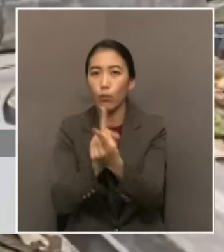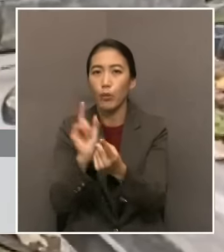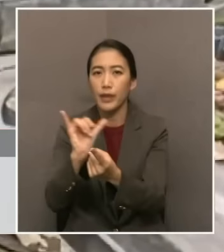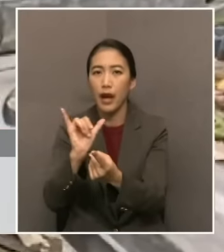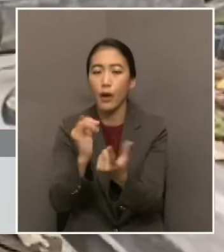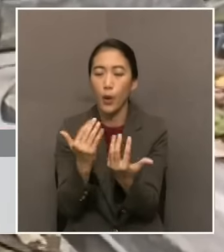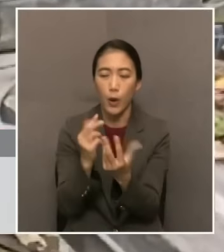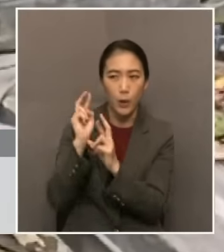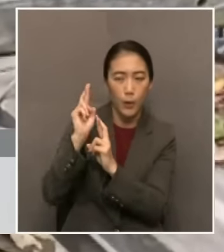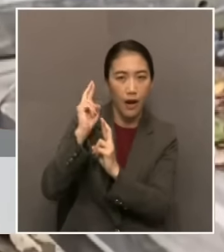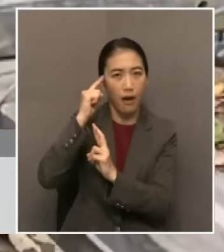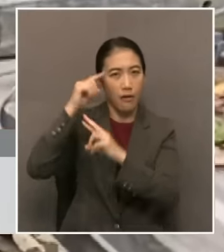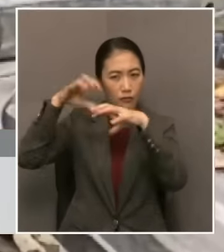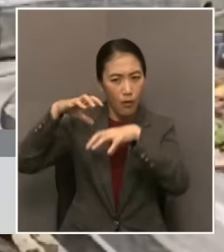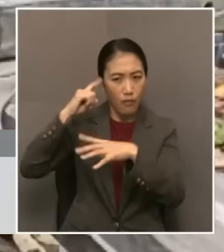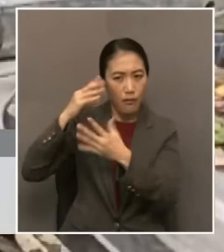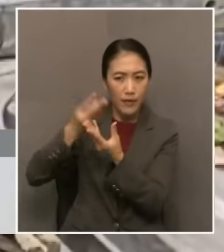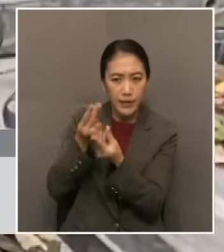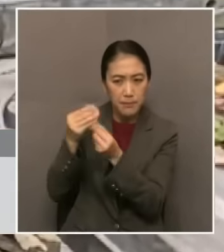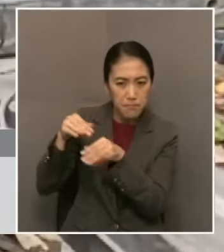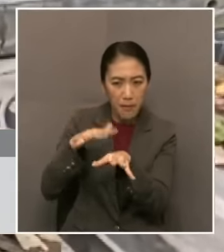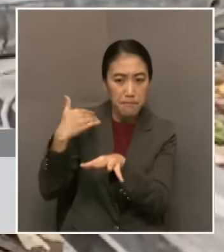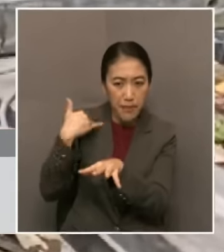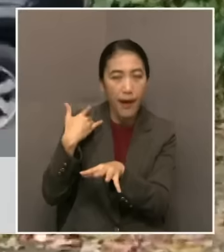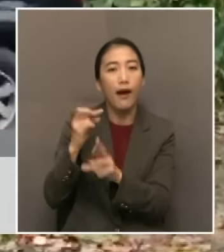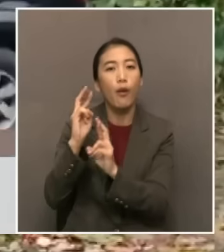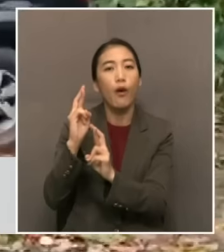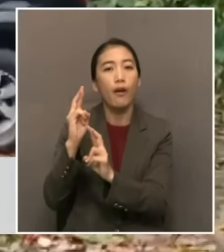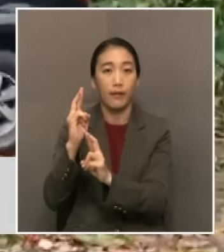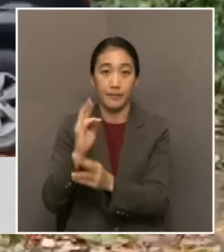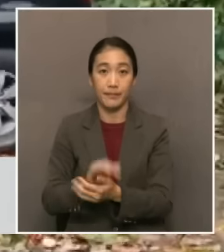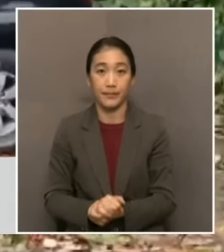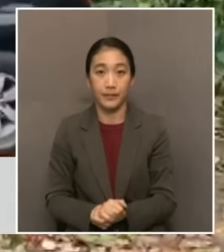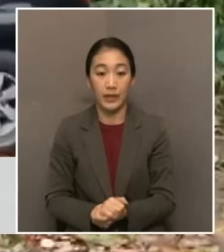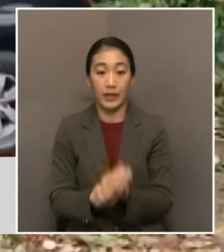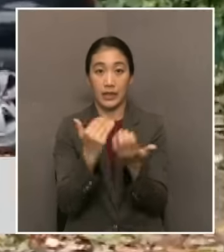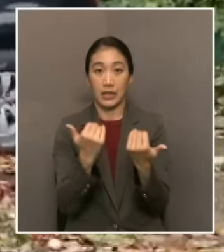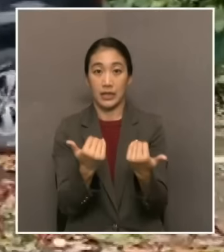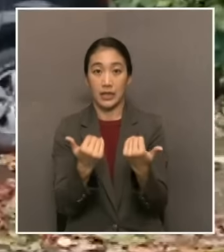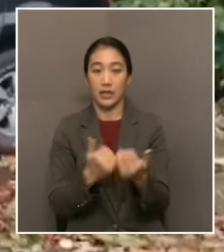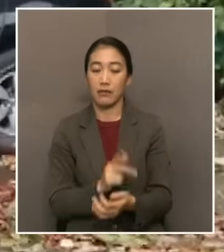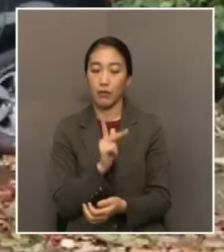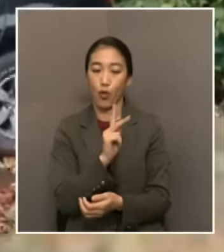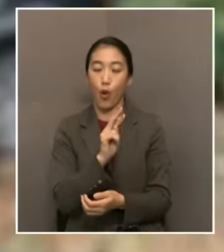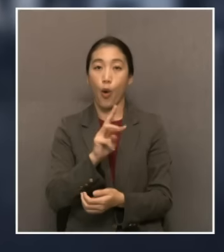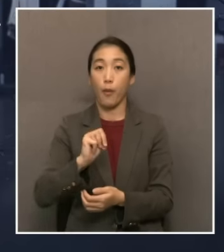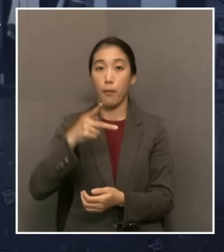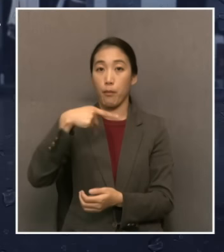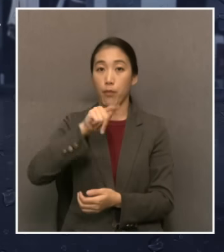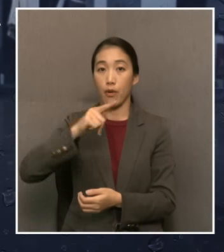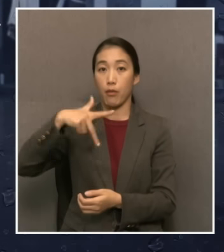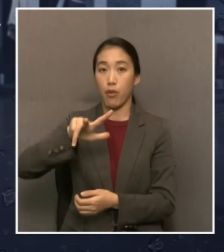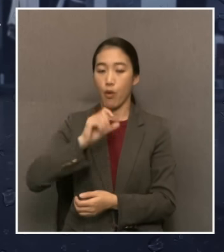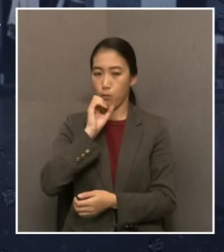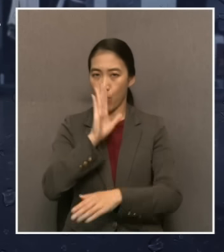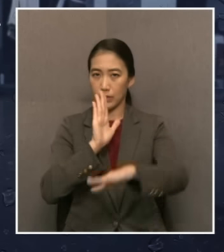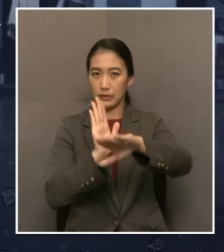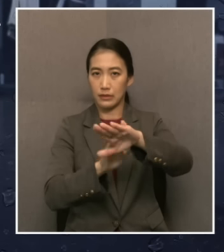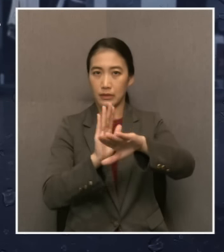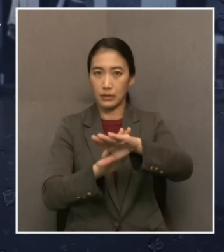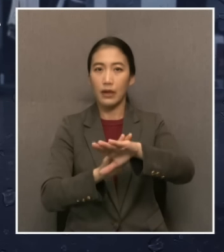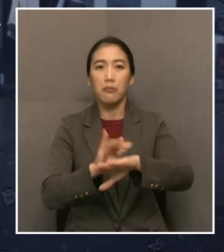ปกติค่ะด้านรมป้องกันและบรรเทาสาธารณภัยหรือว่าปพประกาศเตือนพื้นที่เฝ้าระวังดินถล่มจากฝนที่